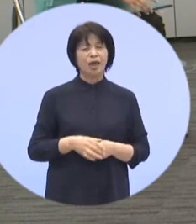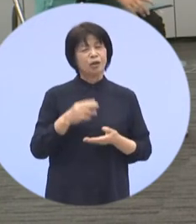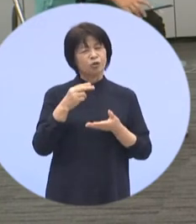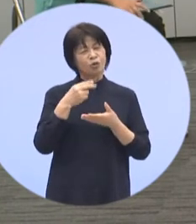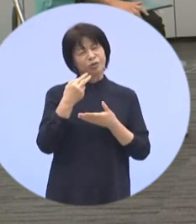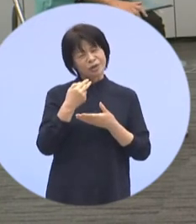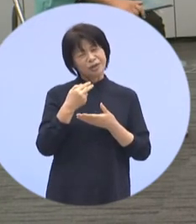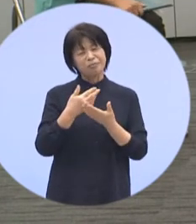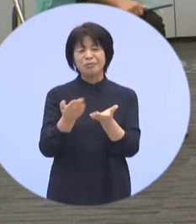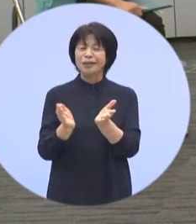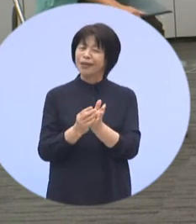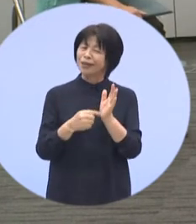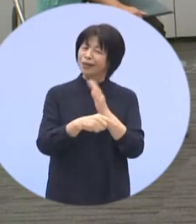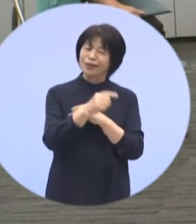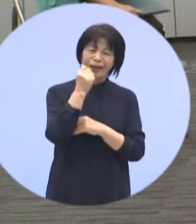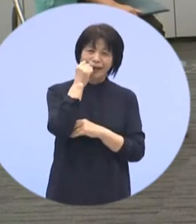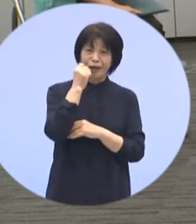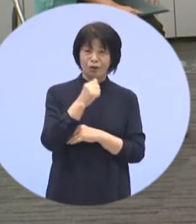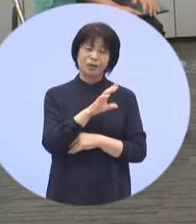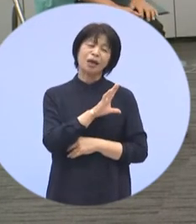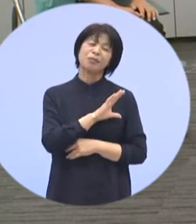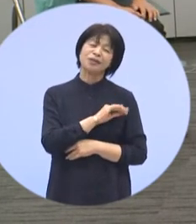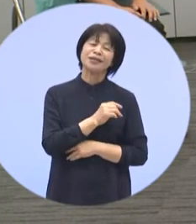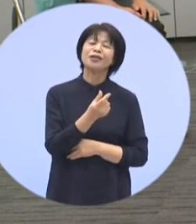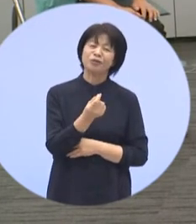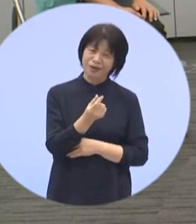で行けなくなったりするのは寂しいですよね。